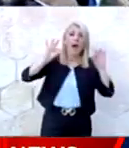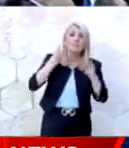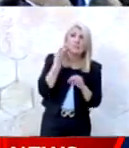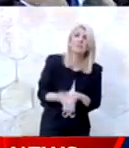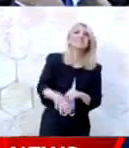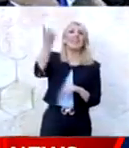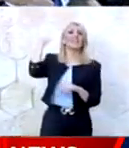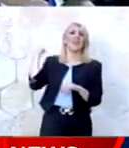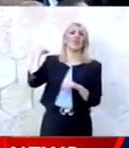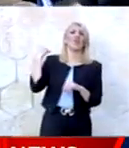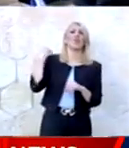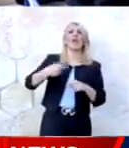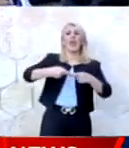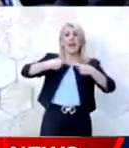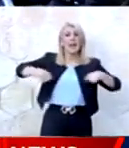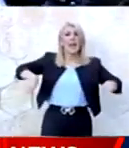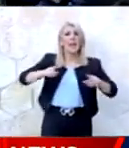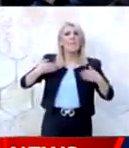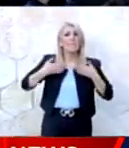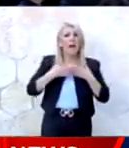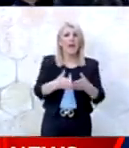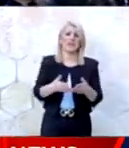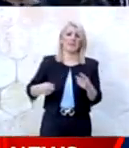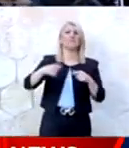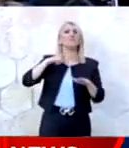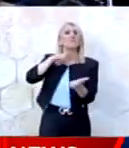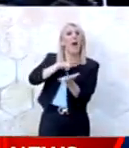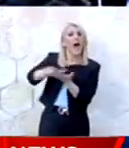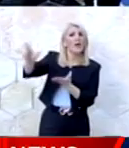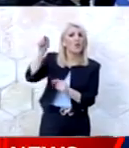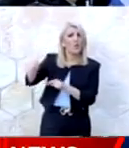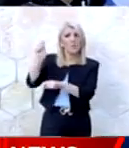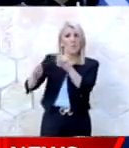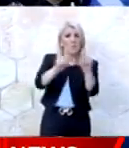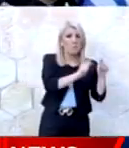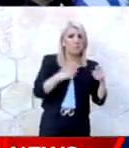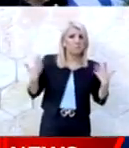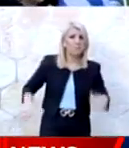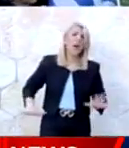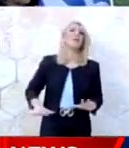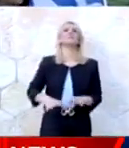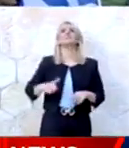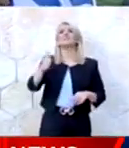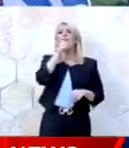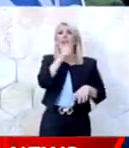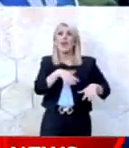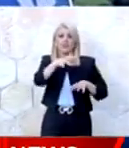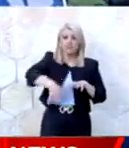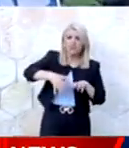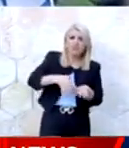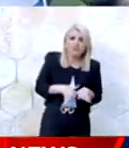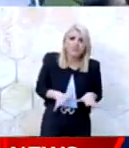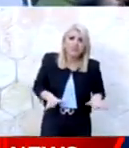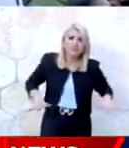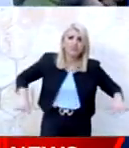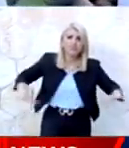ΒΟΑΚ, λιμάνια, αεροδρόμια, ασφαλείς μεταφορές και τόνωση του τουρισμού, αρδευτικά έργα ώστε να στηριχθεί η